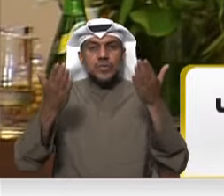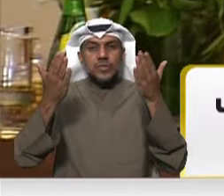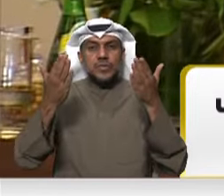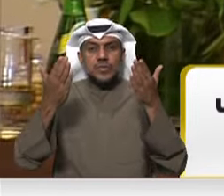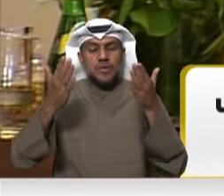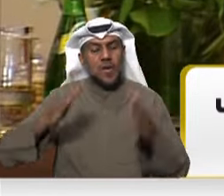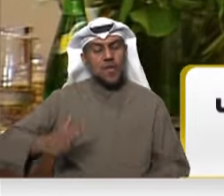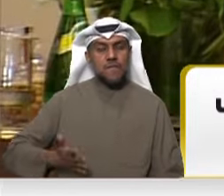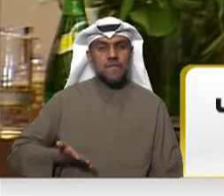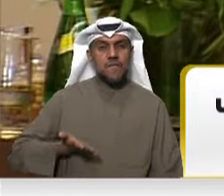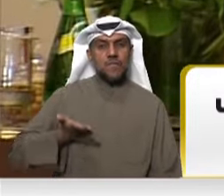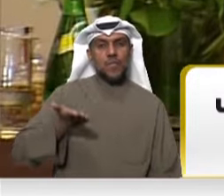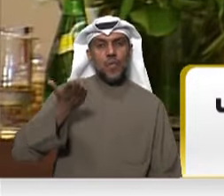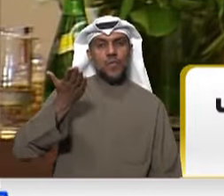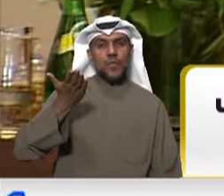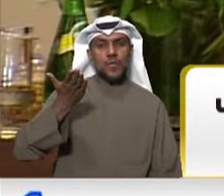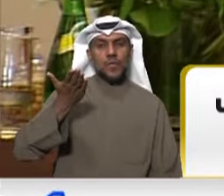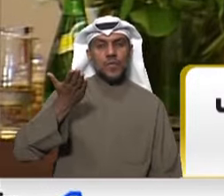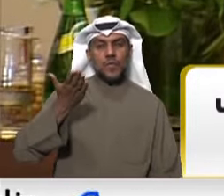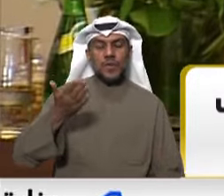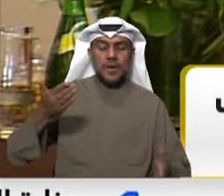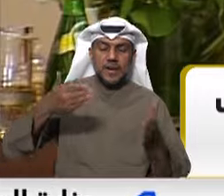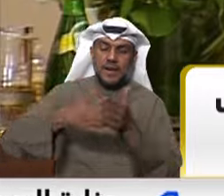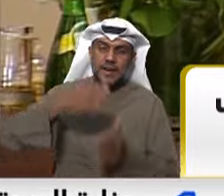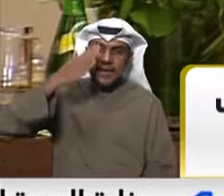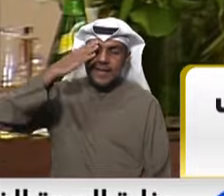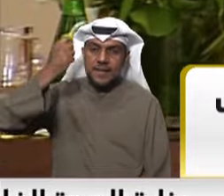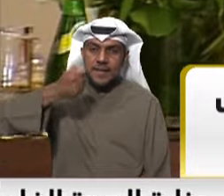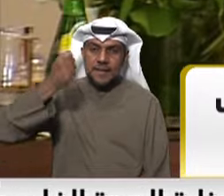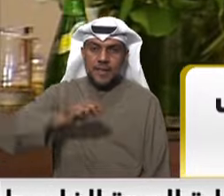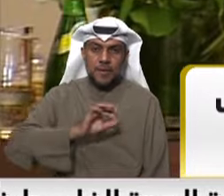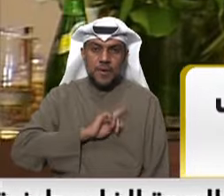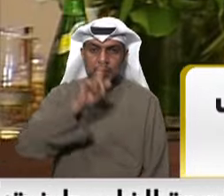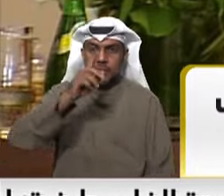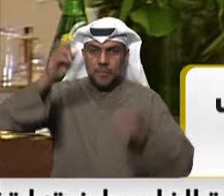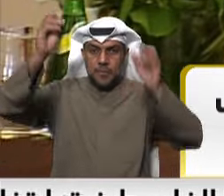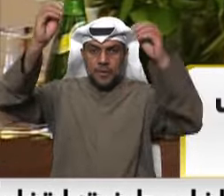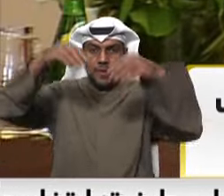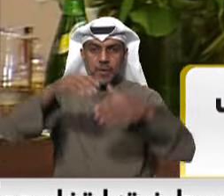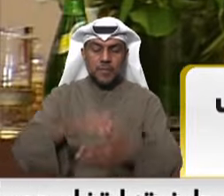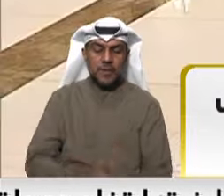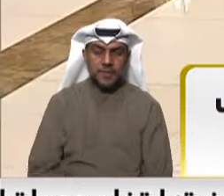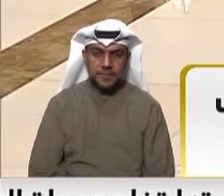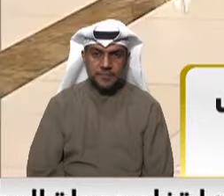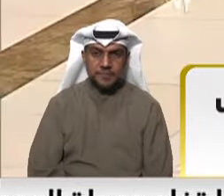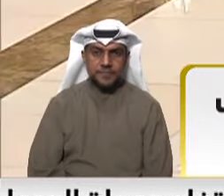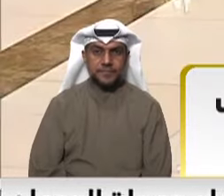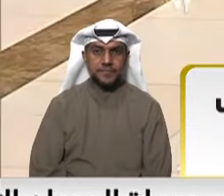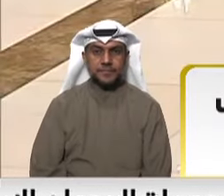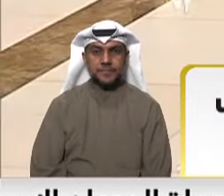والعزة والرفعة. والسلام عليكم ورحمة الله وبركاته.